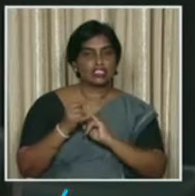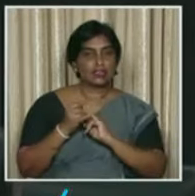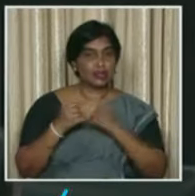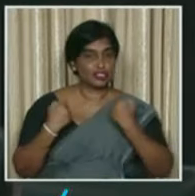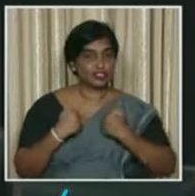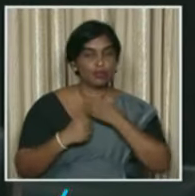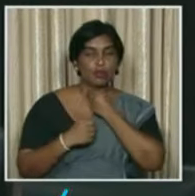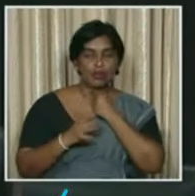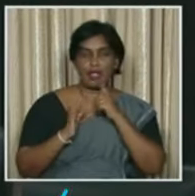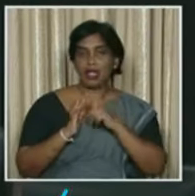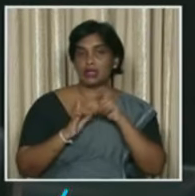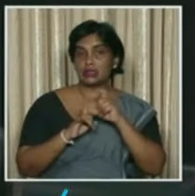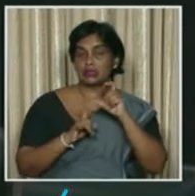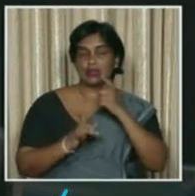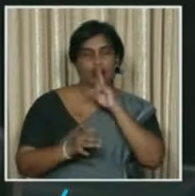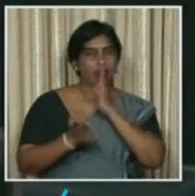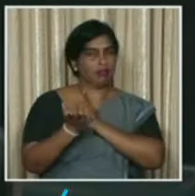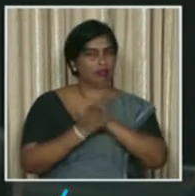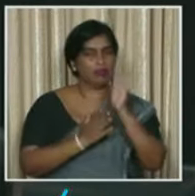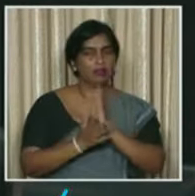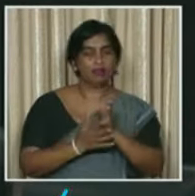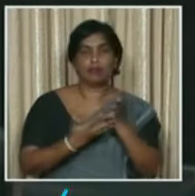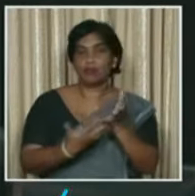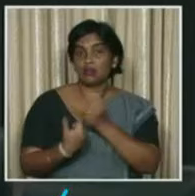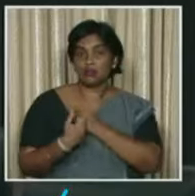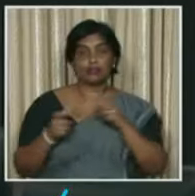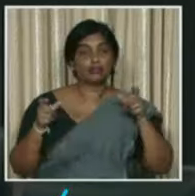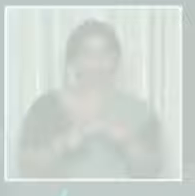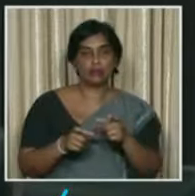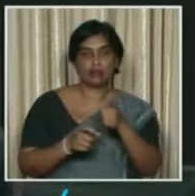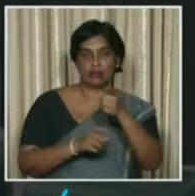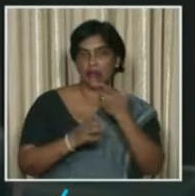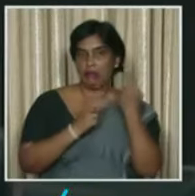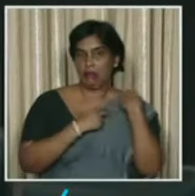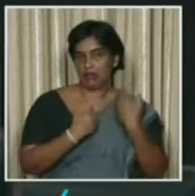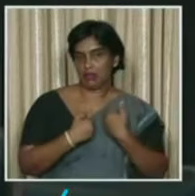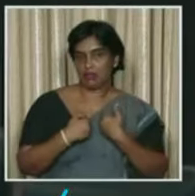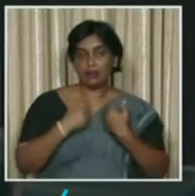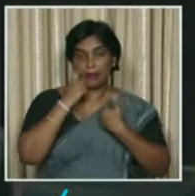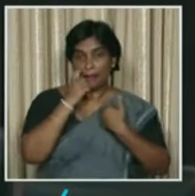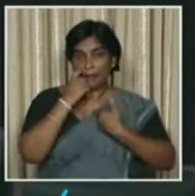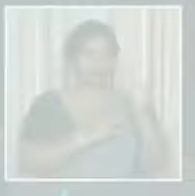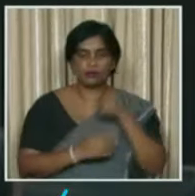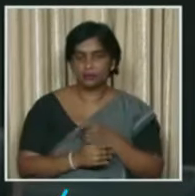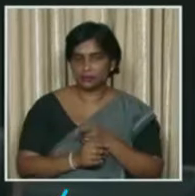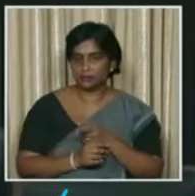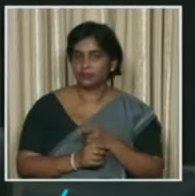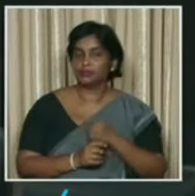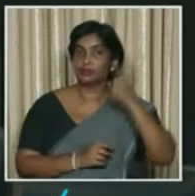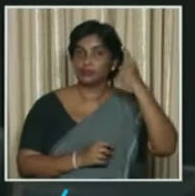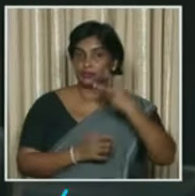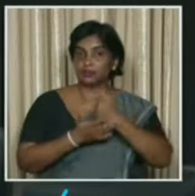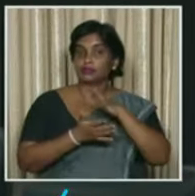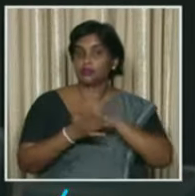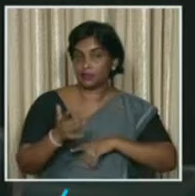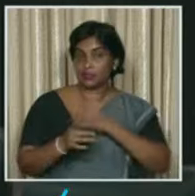බොරු ලියලා ICC එක නොමග යවලා තිබෙන්නේ රග්බි ක්‍රීඩාව තහනම් වුණේ මගේ යටතේ. නමුත් ඒක මගේ යටතේ නෙමෙයි තහනම් වුණේ. දෙවැනි ලියුමෙන්